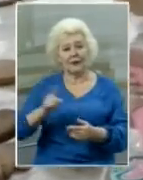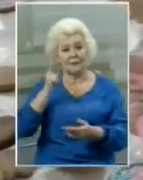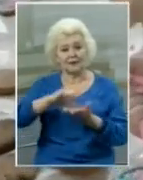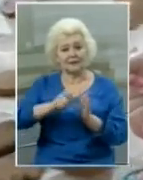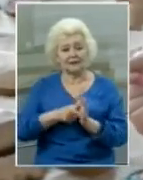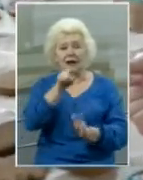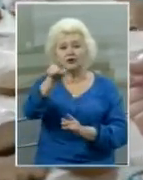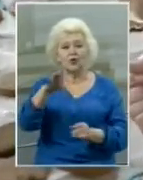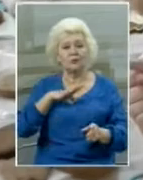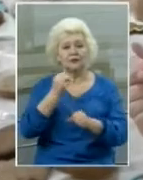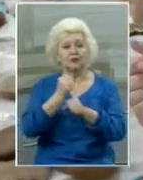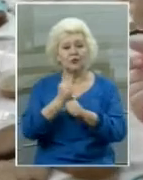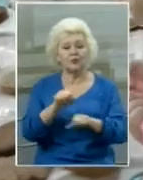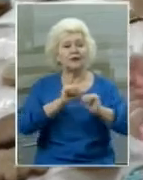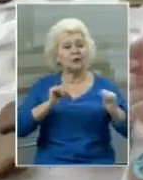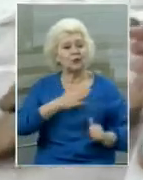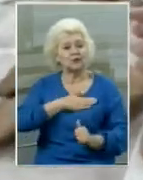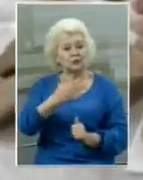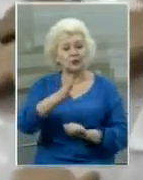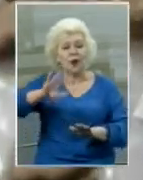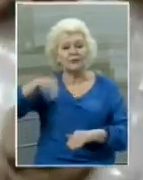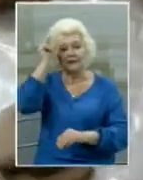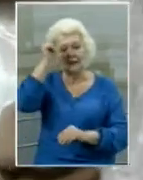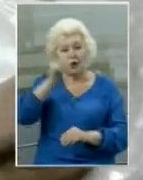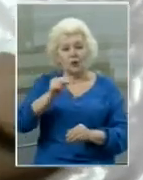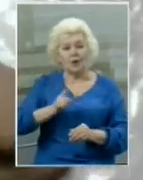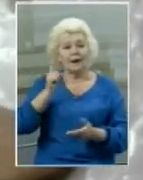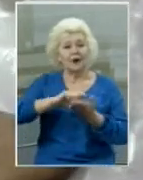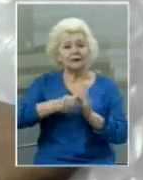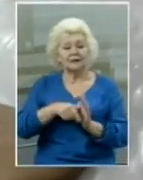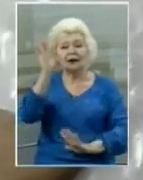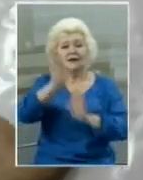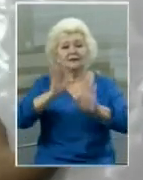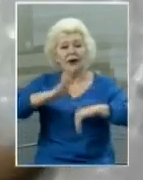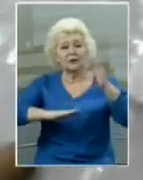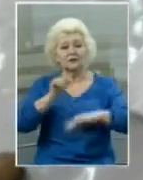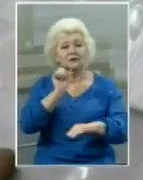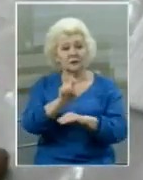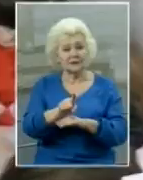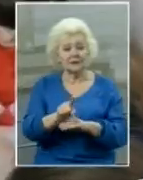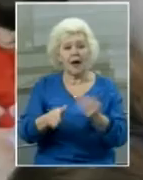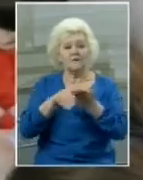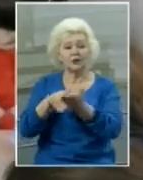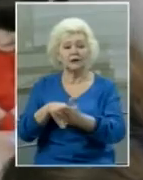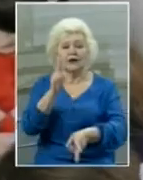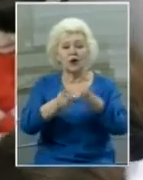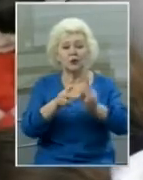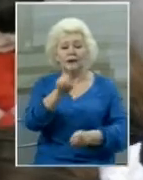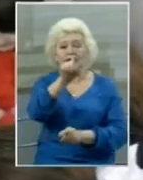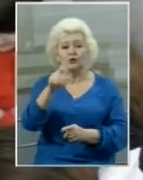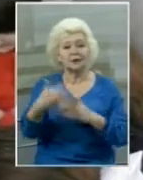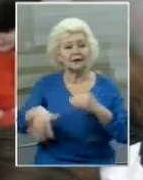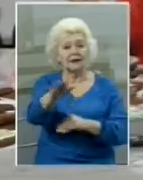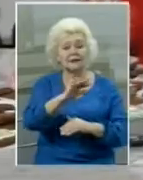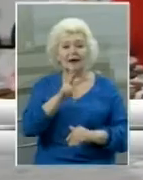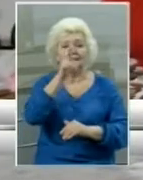було зроблено все кров'ю. Після уроків – майстер-клас і одразу практичне завдання. Волонтери кулінарної сотні